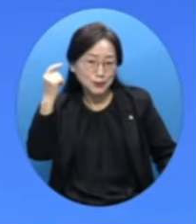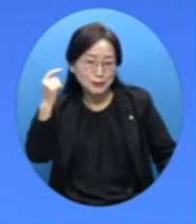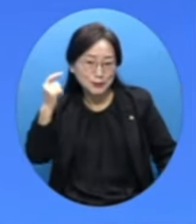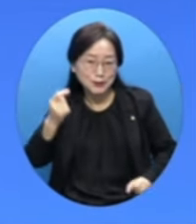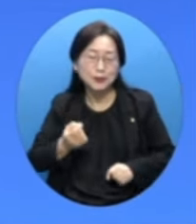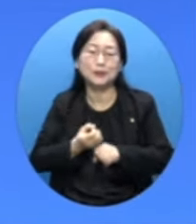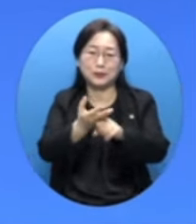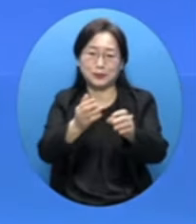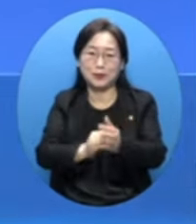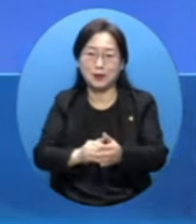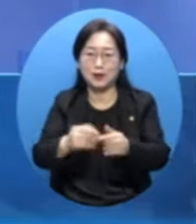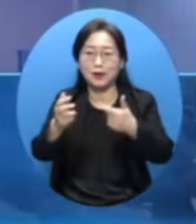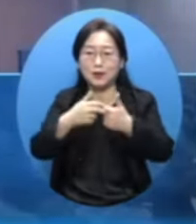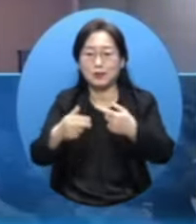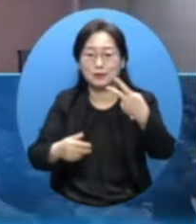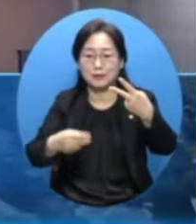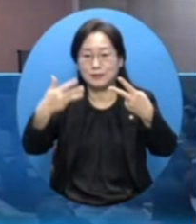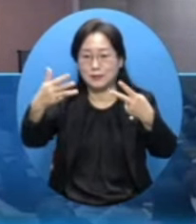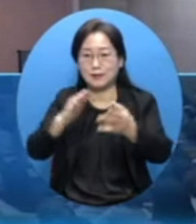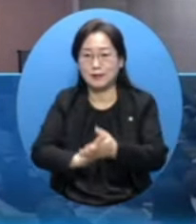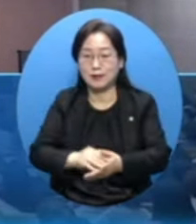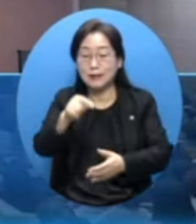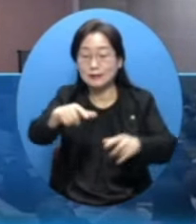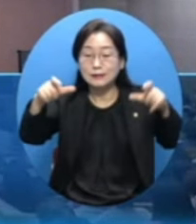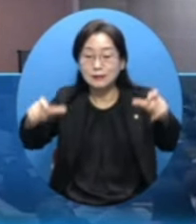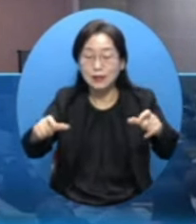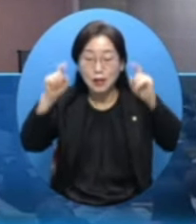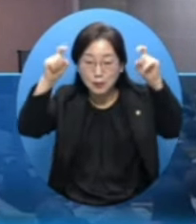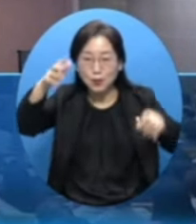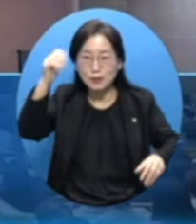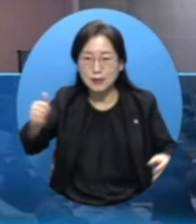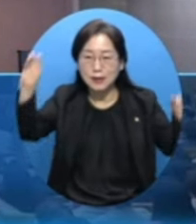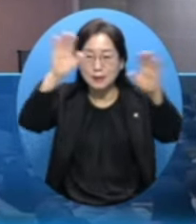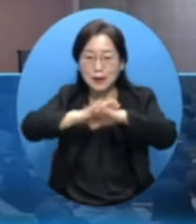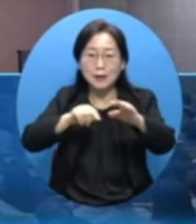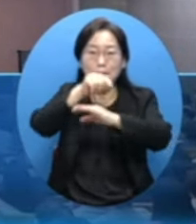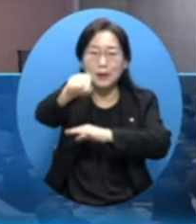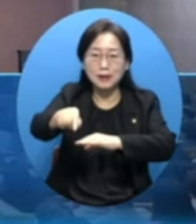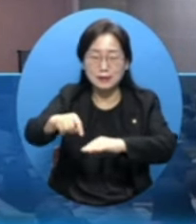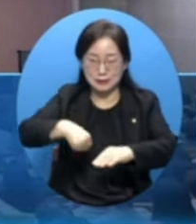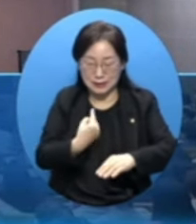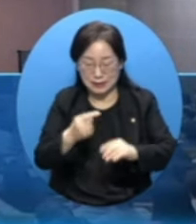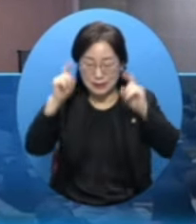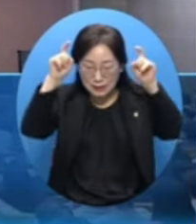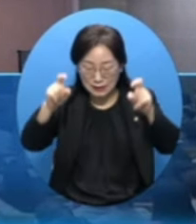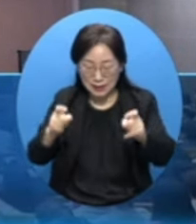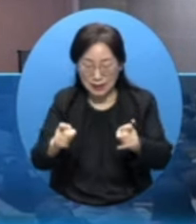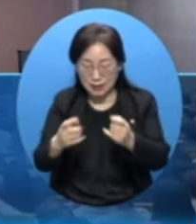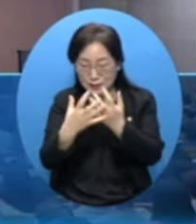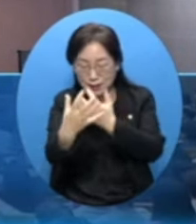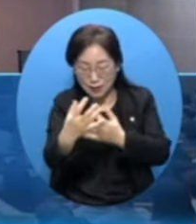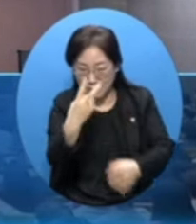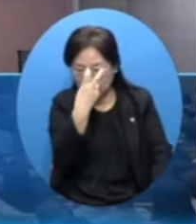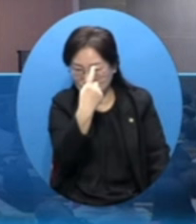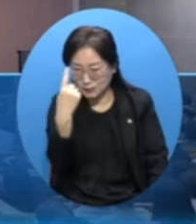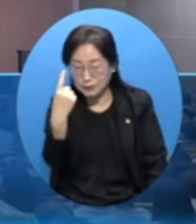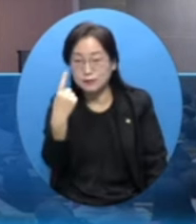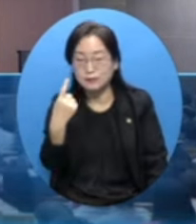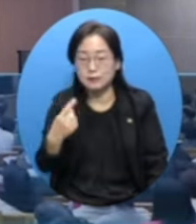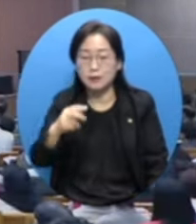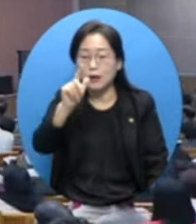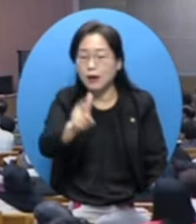것입니다 누가복음 2장 8절입니다 그 지에 목자들이 밤에 밖에서 자기 양떼를 지키더니 이렇게 하루하루